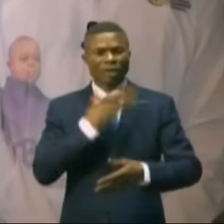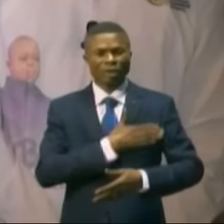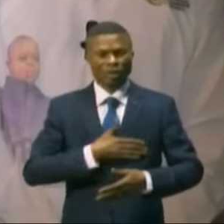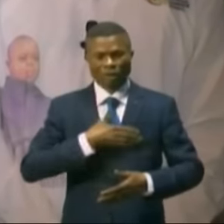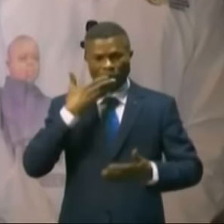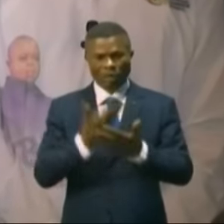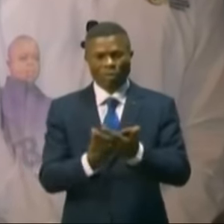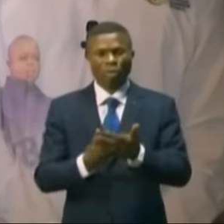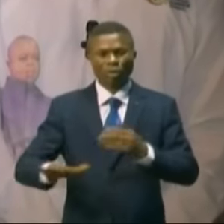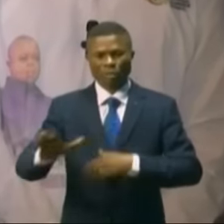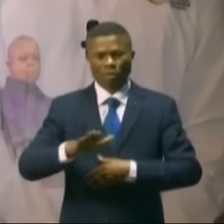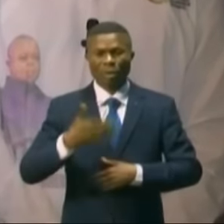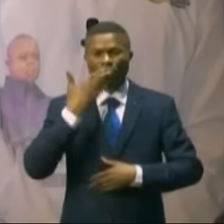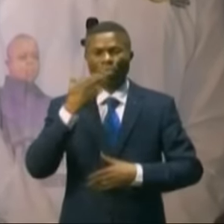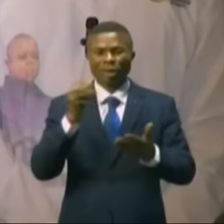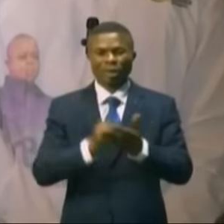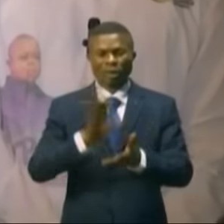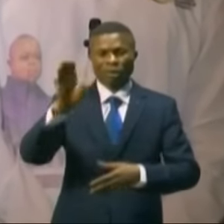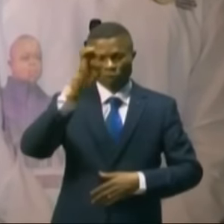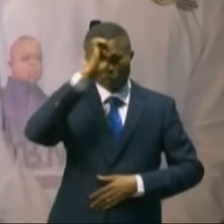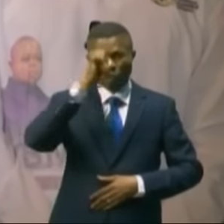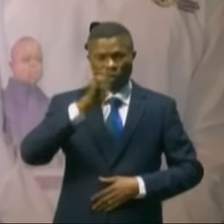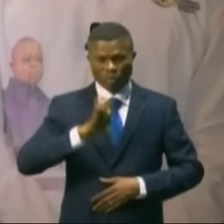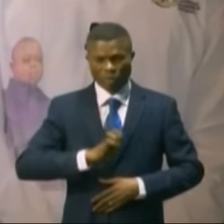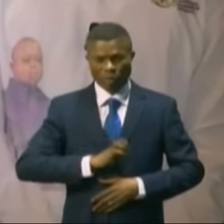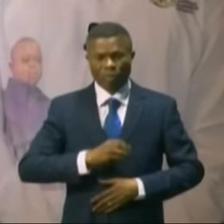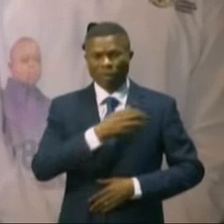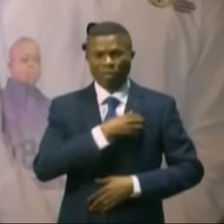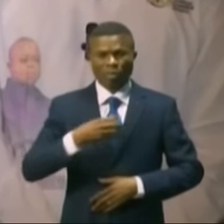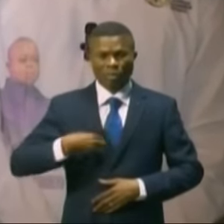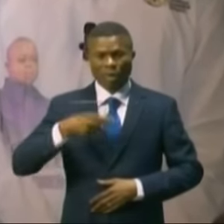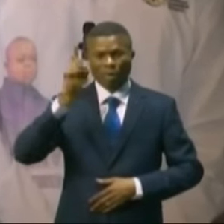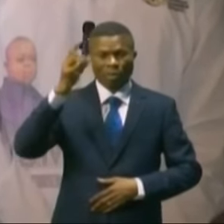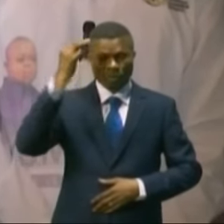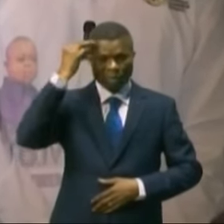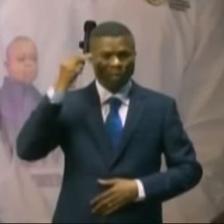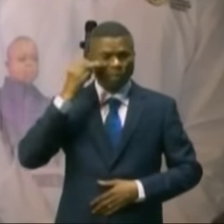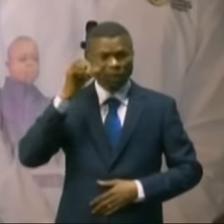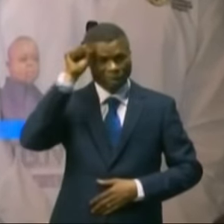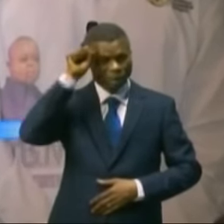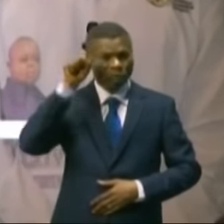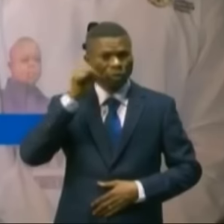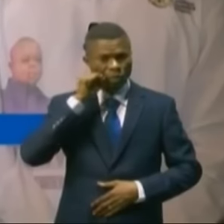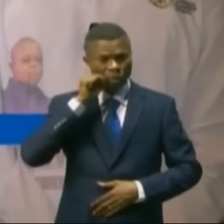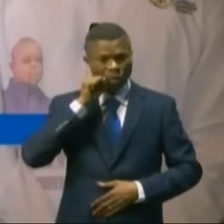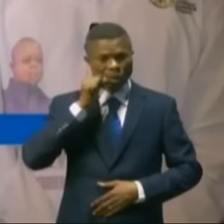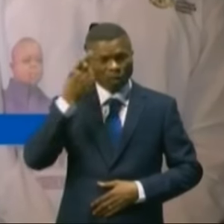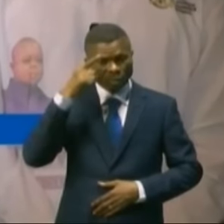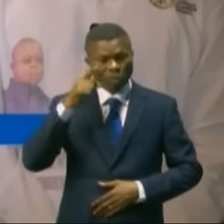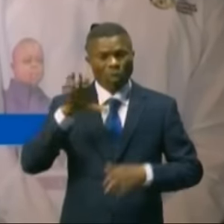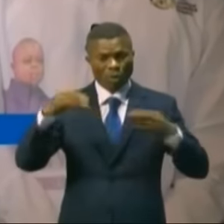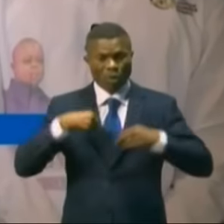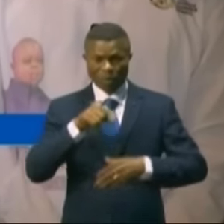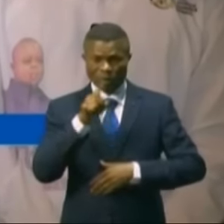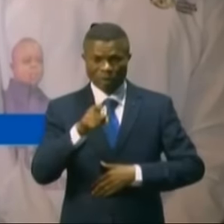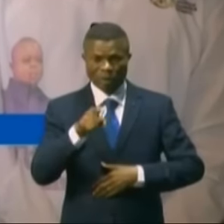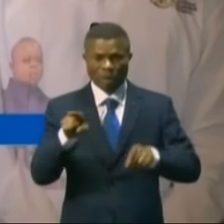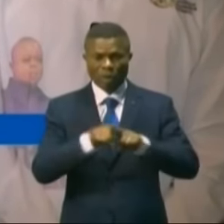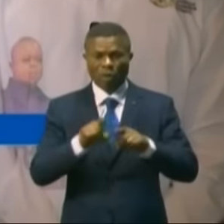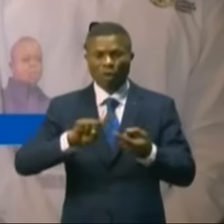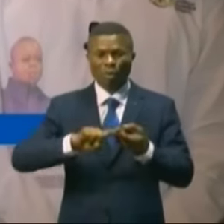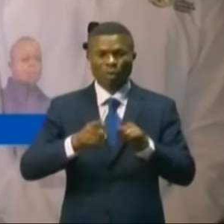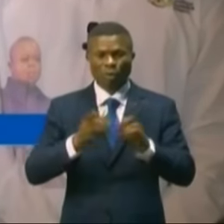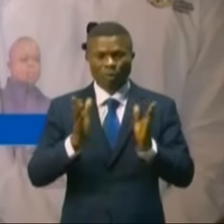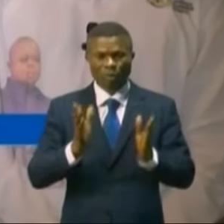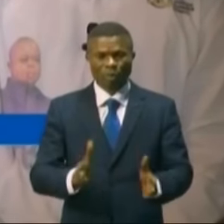Nous remercions également Son Excellence, Madame la Première ministre, de vous avoir accepté comme